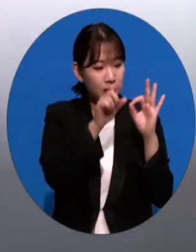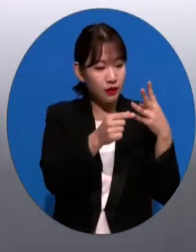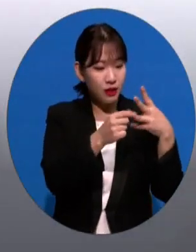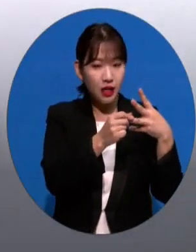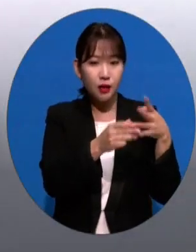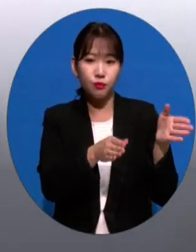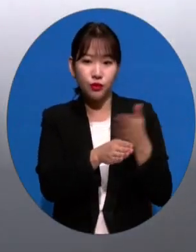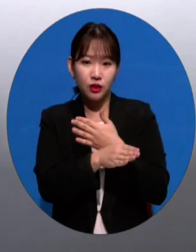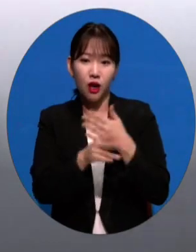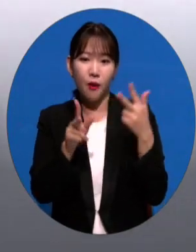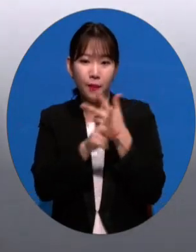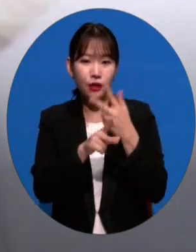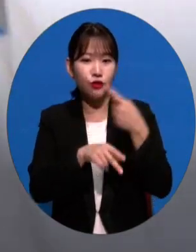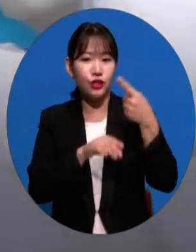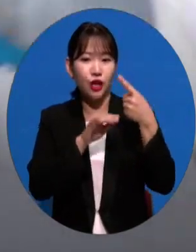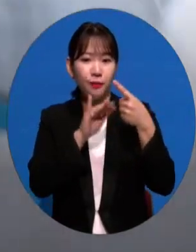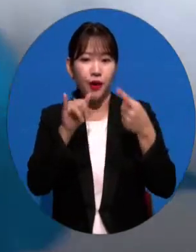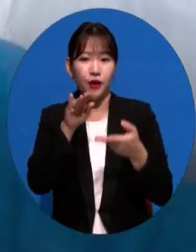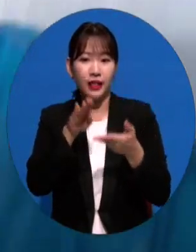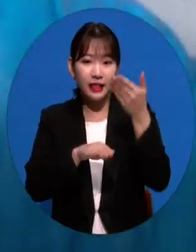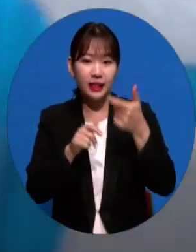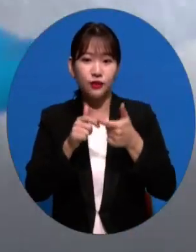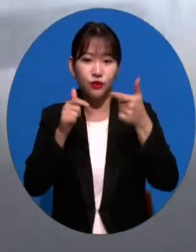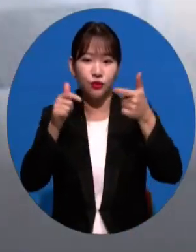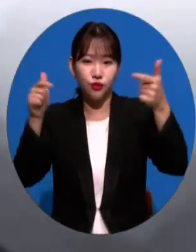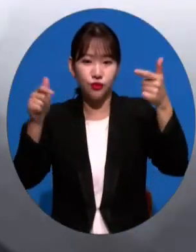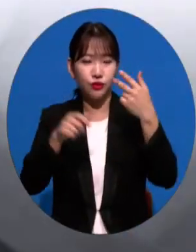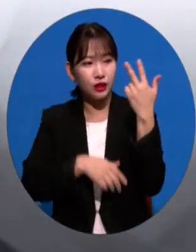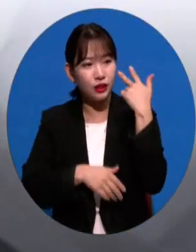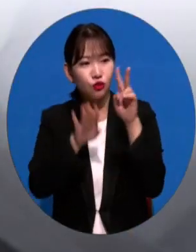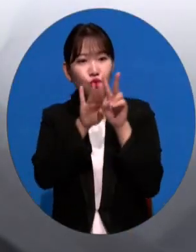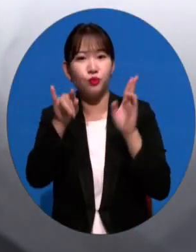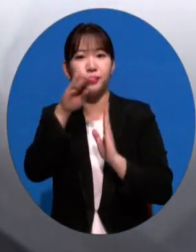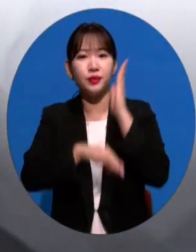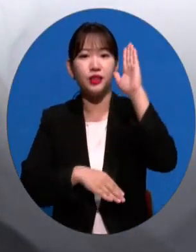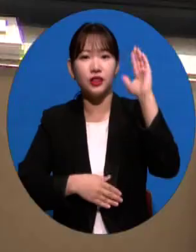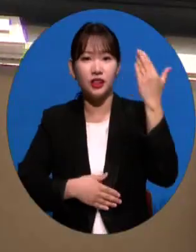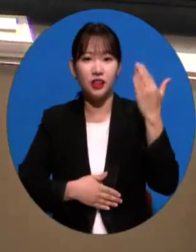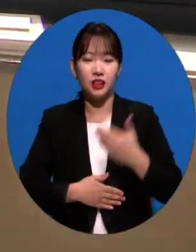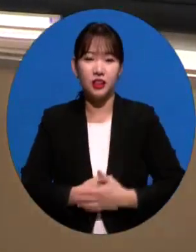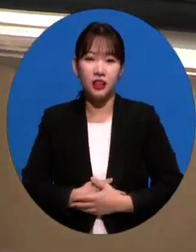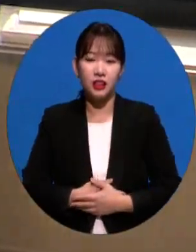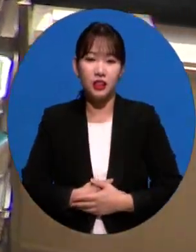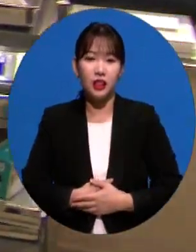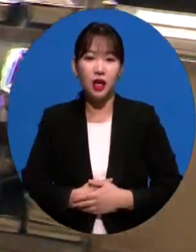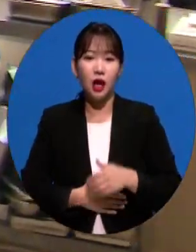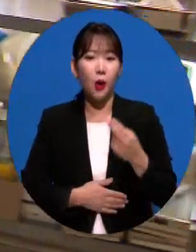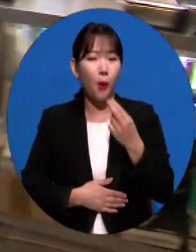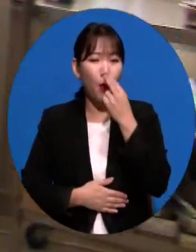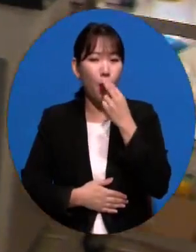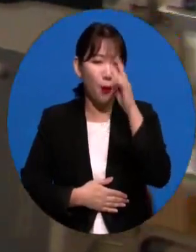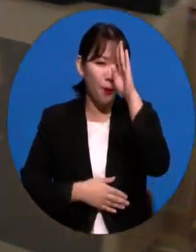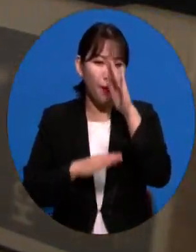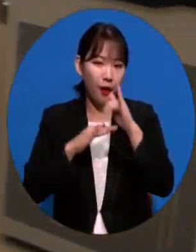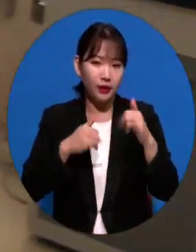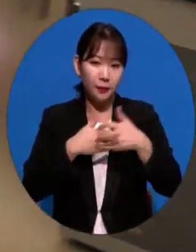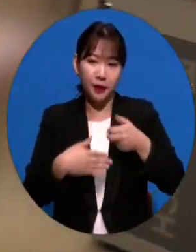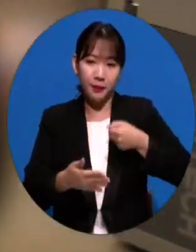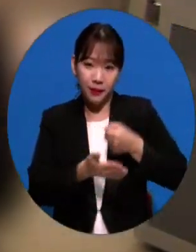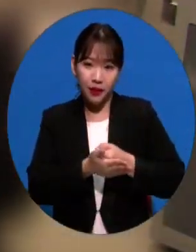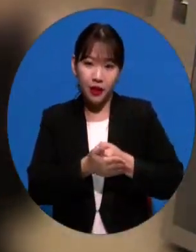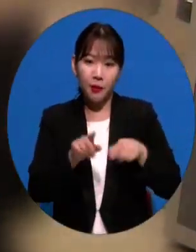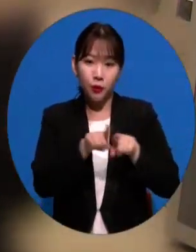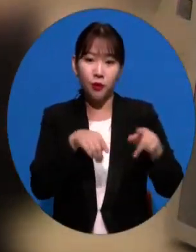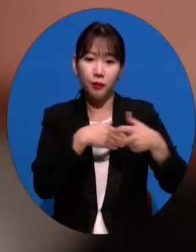주부터 매주 1,000명 이상씩 증가해 지난주 두 배를 넘어섰습니다. 호흡기 환자 진료센터로 지정된